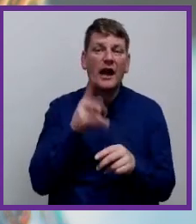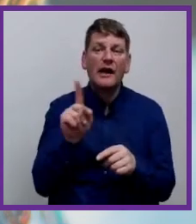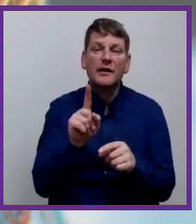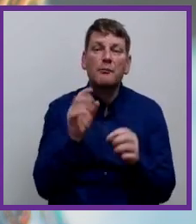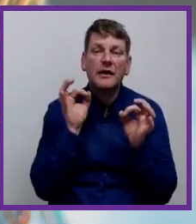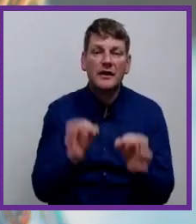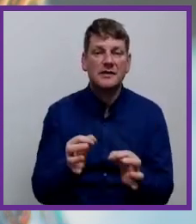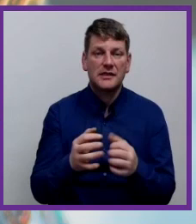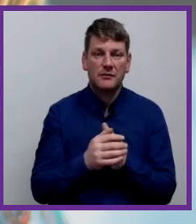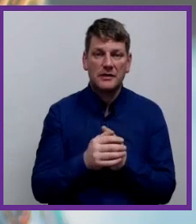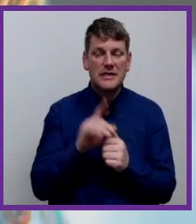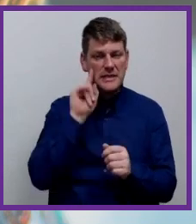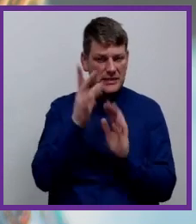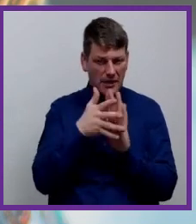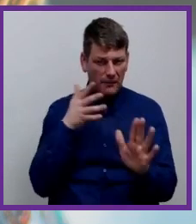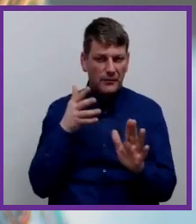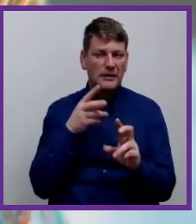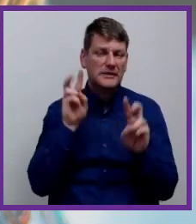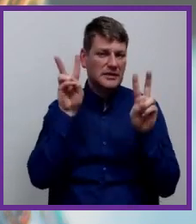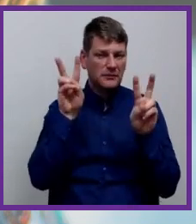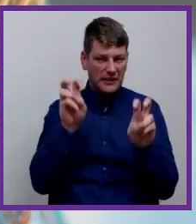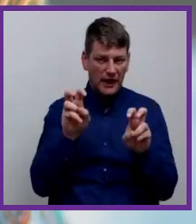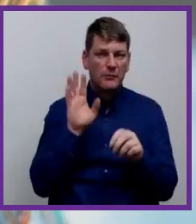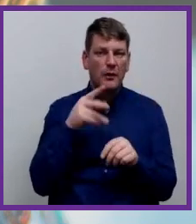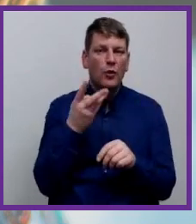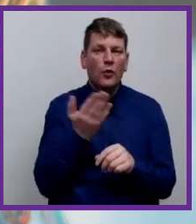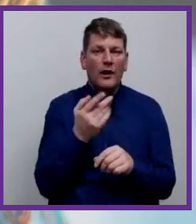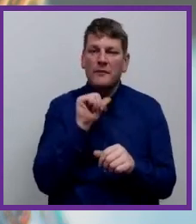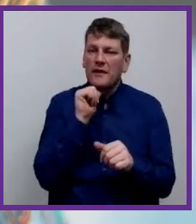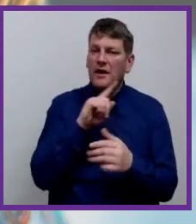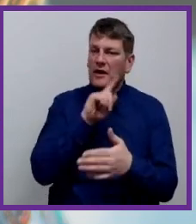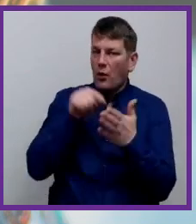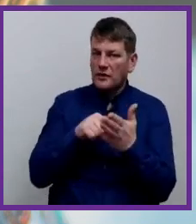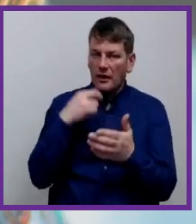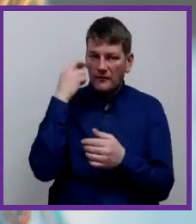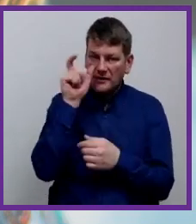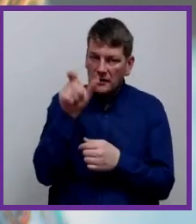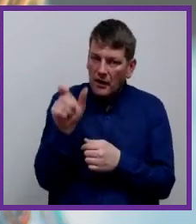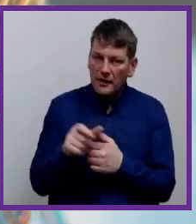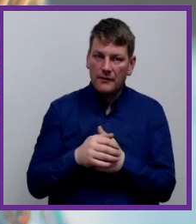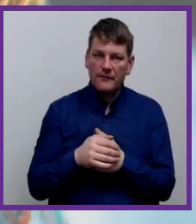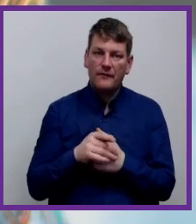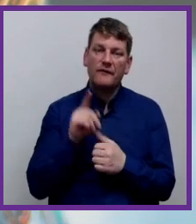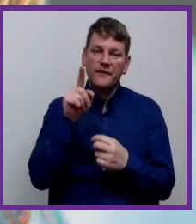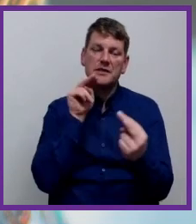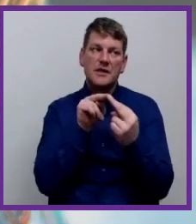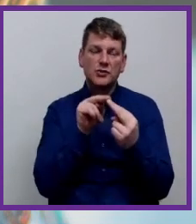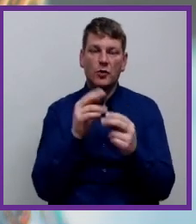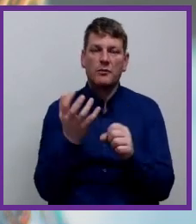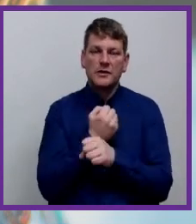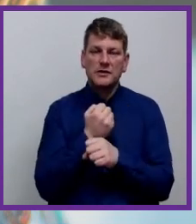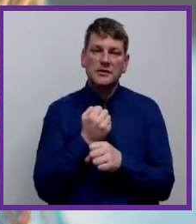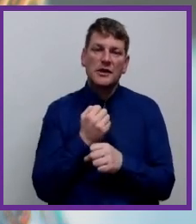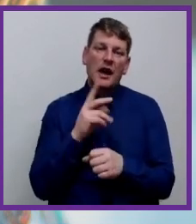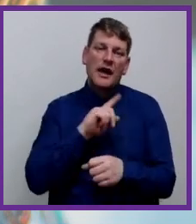tad saprašdami, ka ir tēmas, par kurām viņi nedrīkst jautāt vecākiem, viņi sastopās,